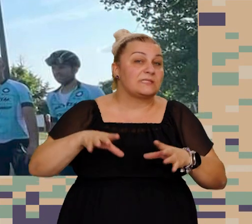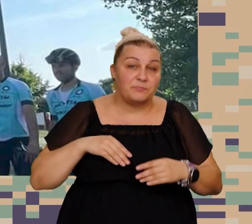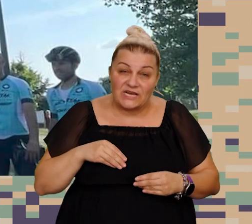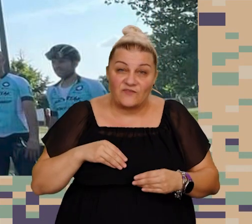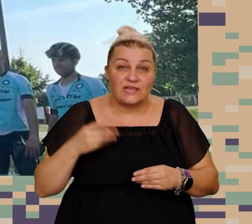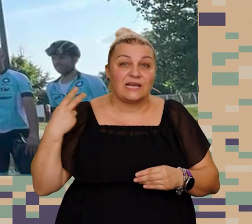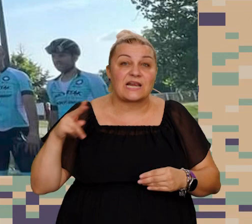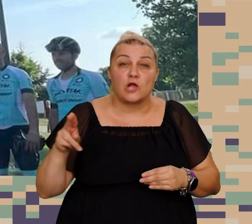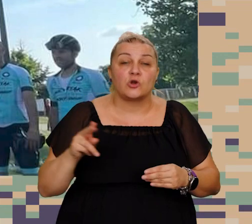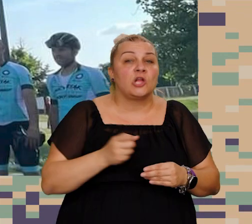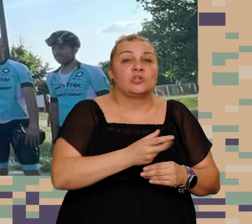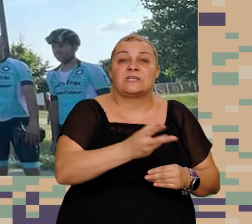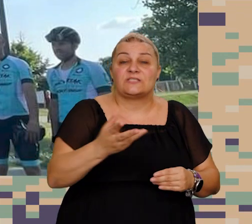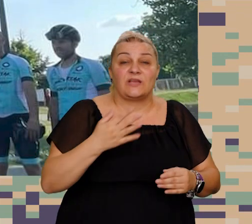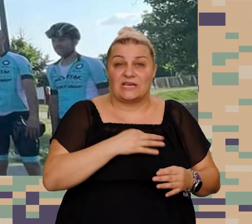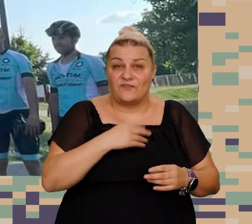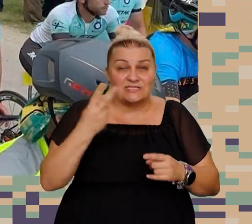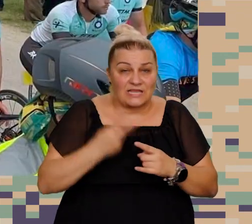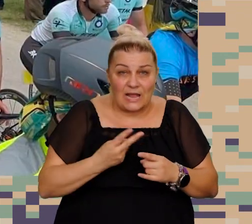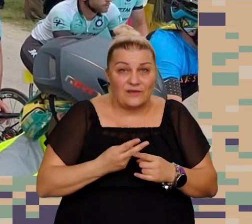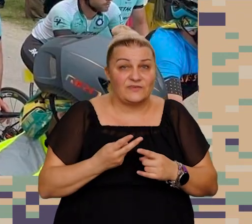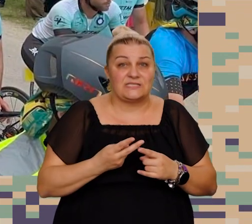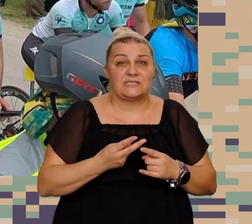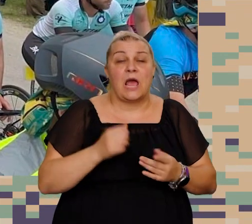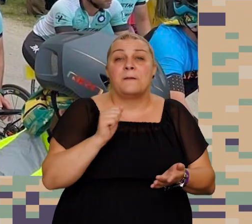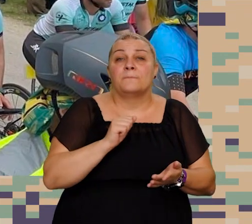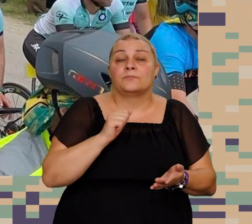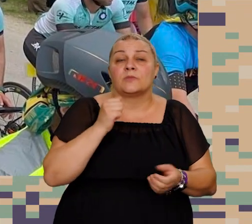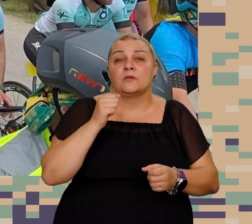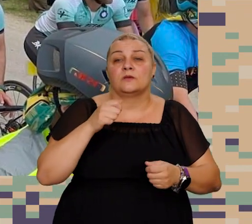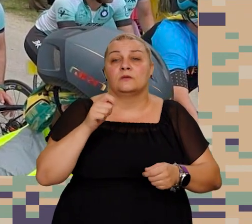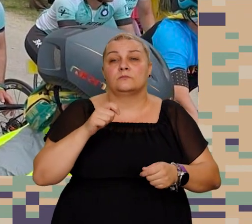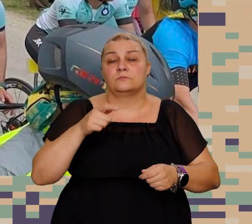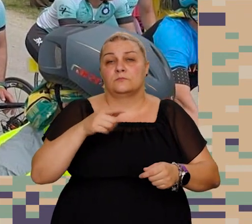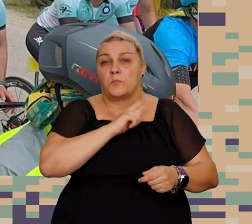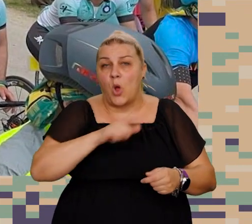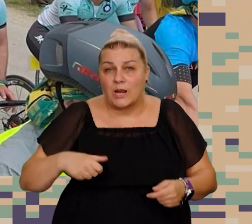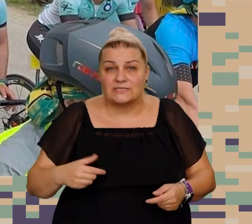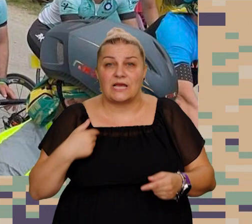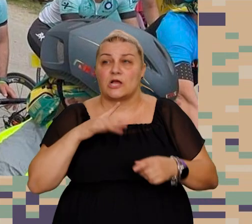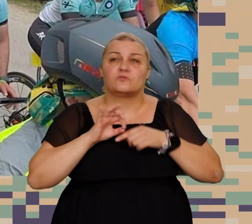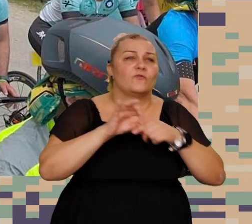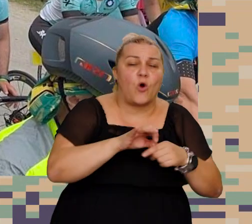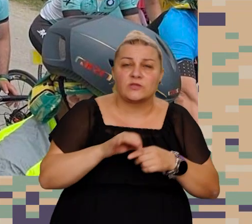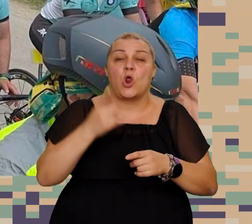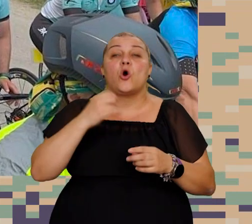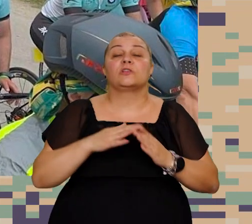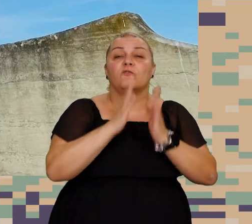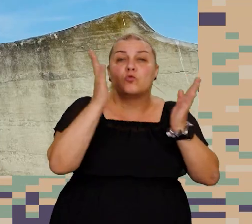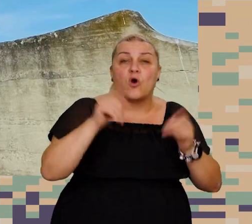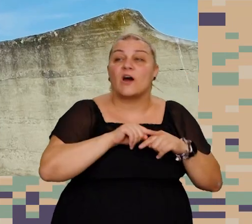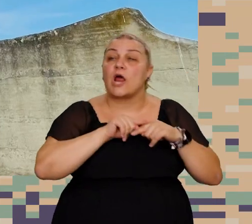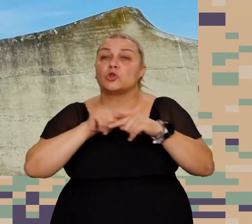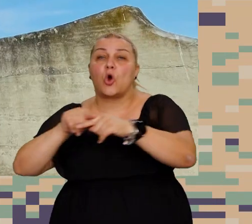primila od gradonačelnika, pa nadalje je Hrvatska televizija popratila. Ministarstvo unutarnjih poslova otpratilo, znači od Vukovara